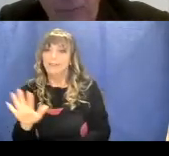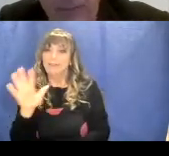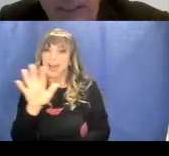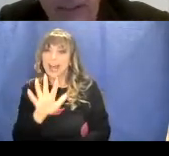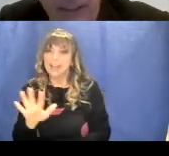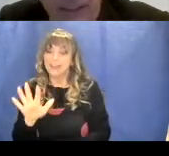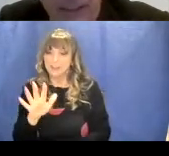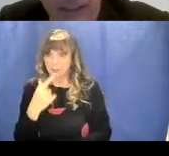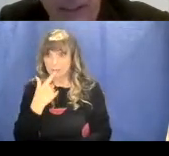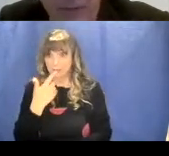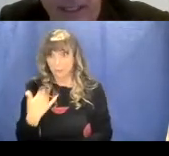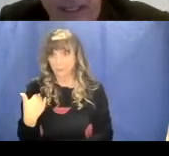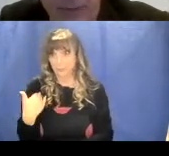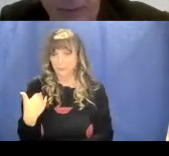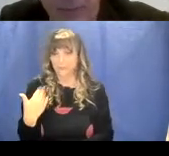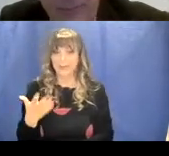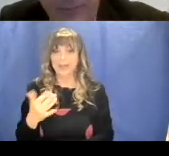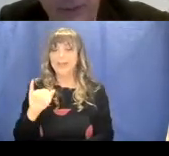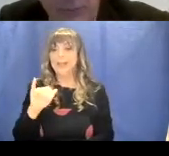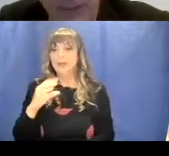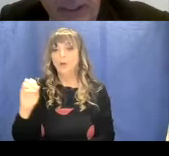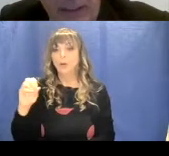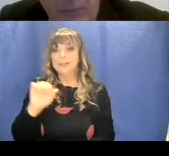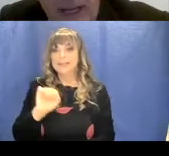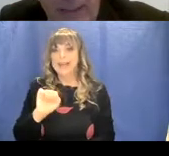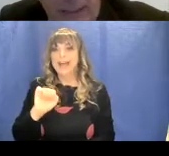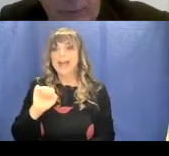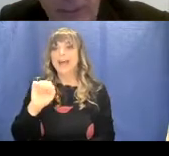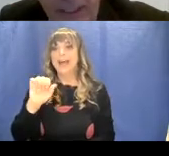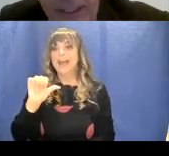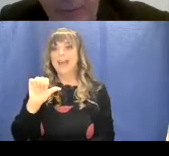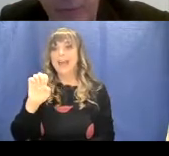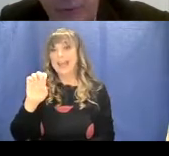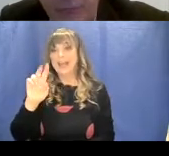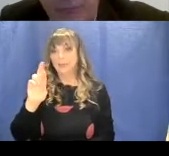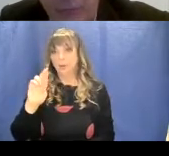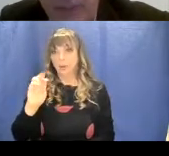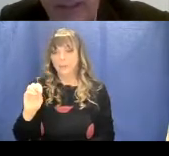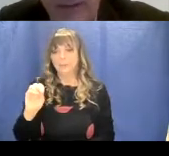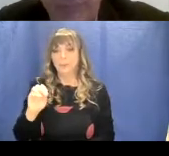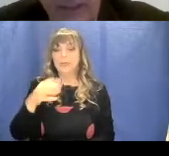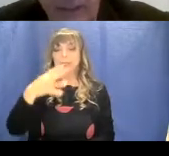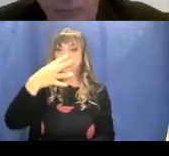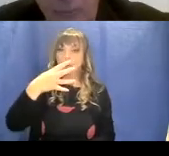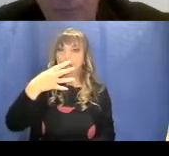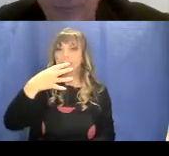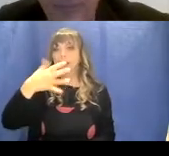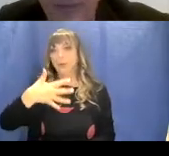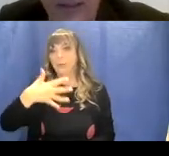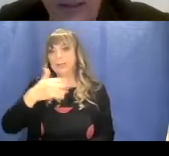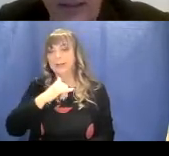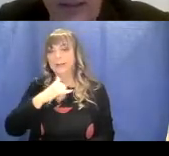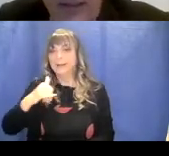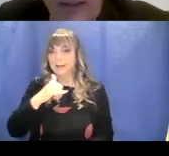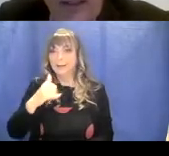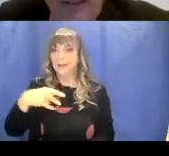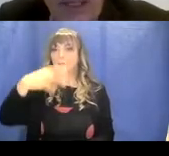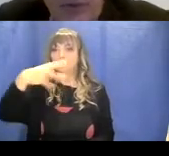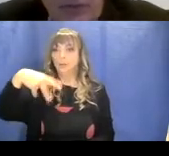dicevo prima del icosaedro quindi quarta e quinta riga sono di nuovo duali fra di loro